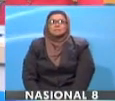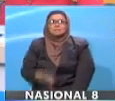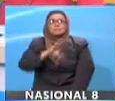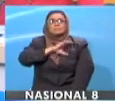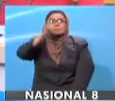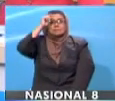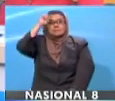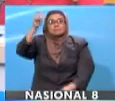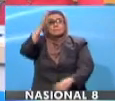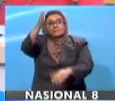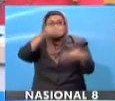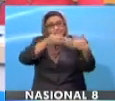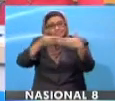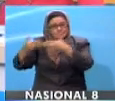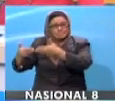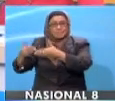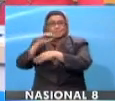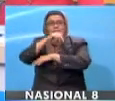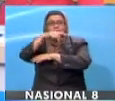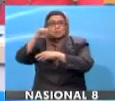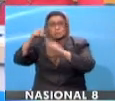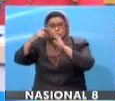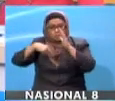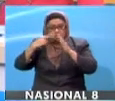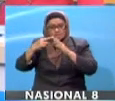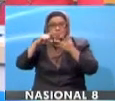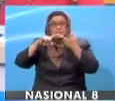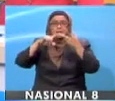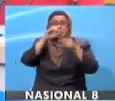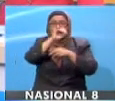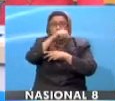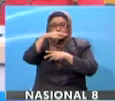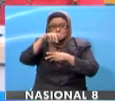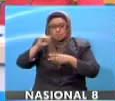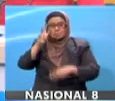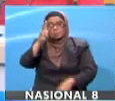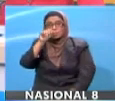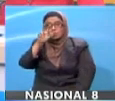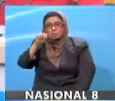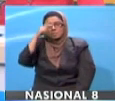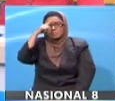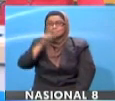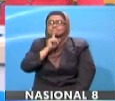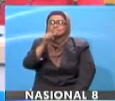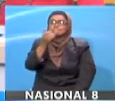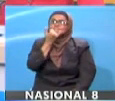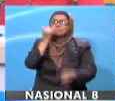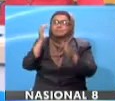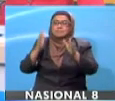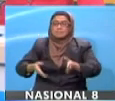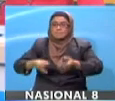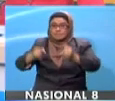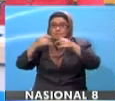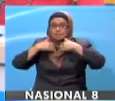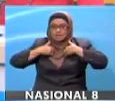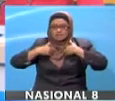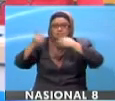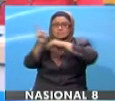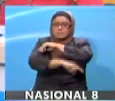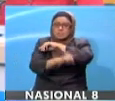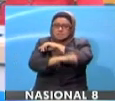Polis Terengganu akan meneruskan Ops Roda dan Ops Waran bagi memastikan setiap pesalah jalan raya yang mempunyai saman